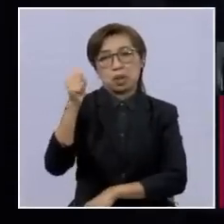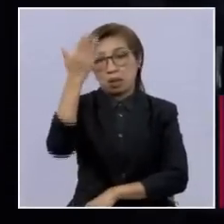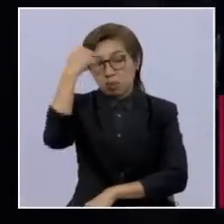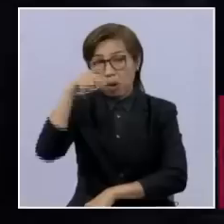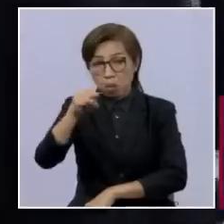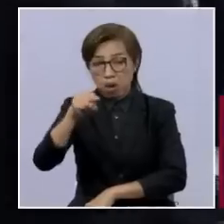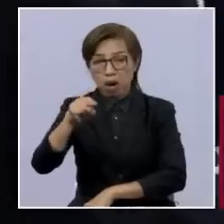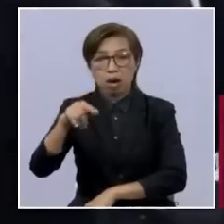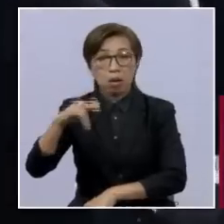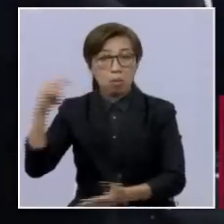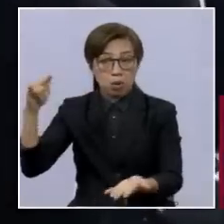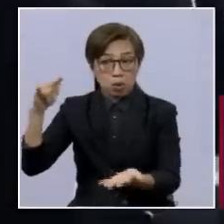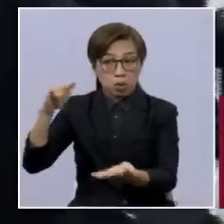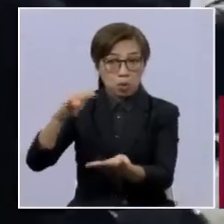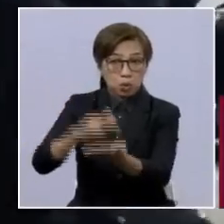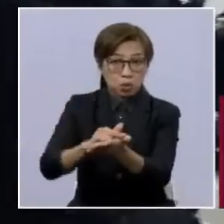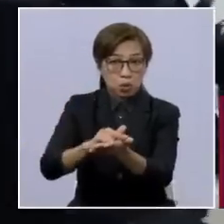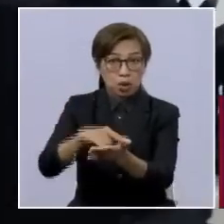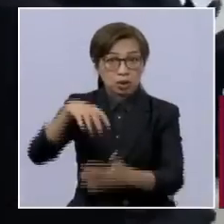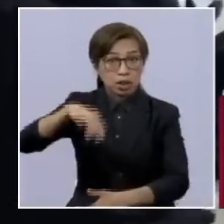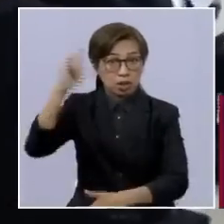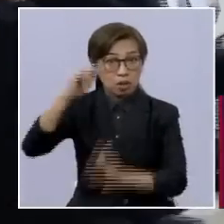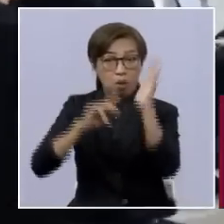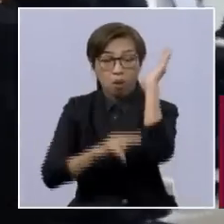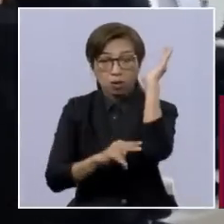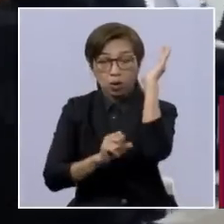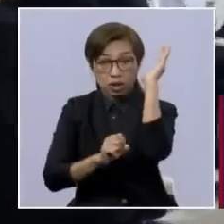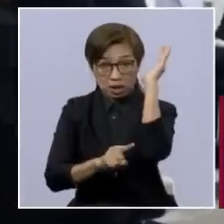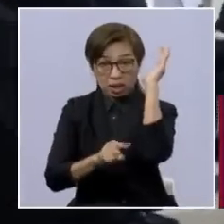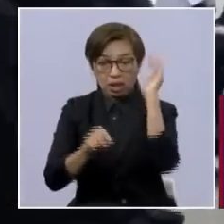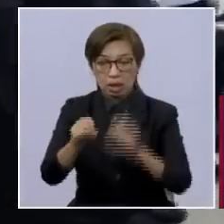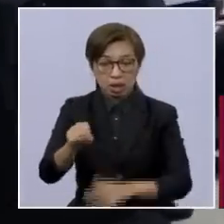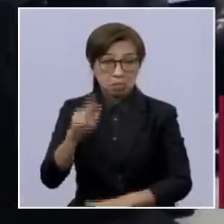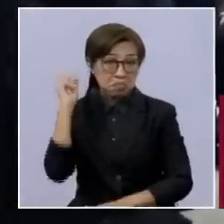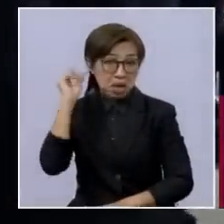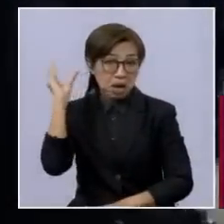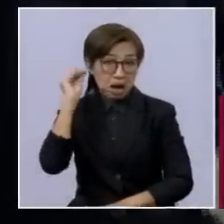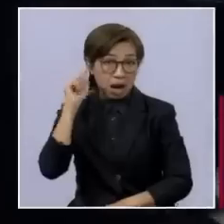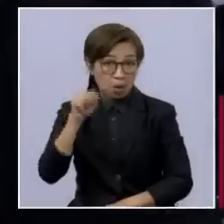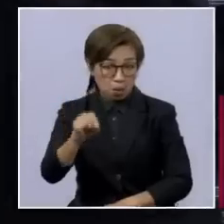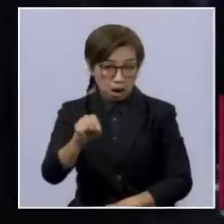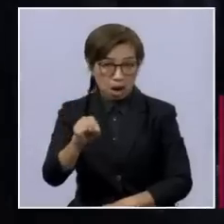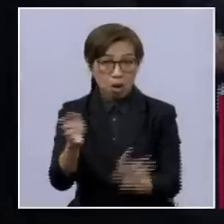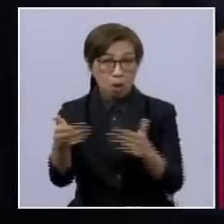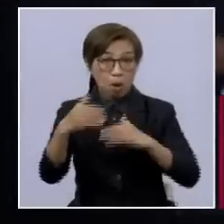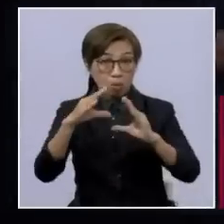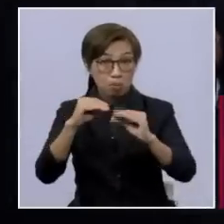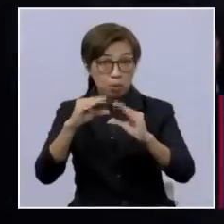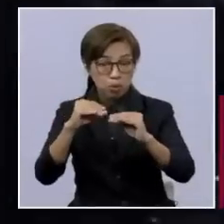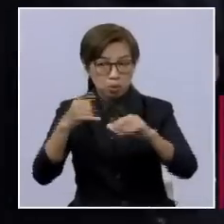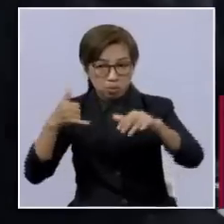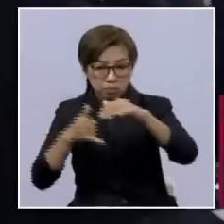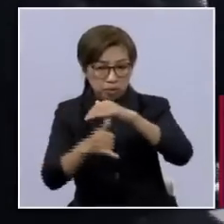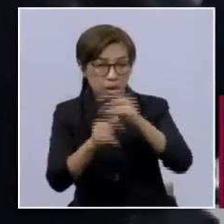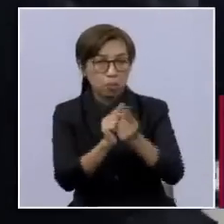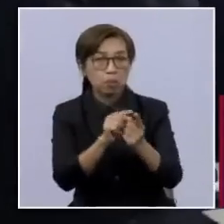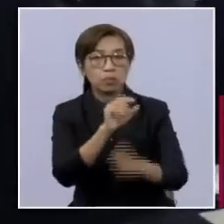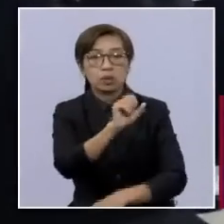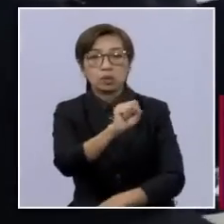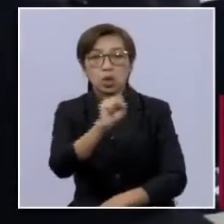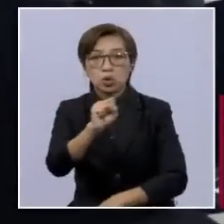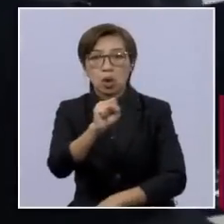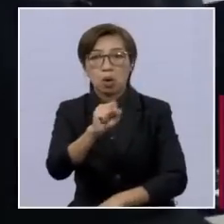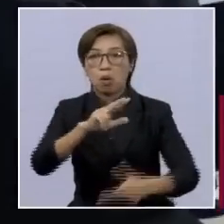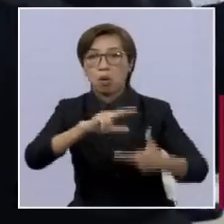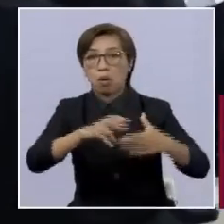งจอดนะฮะเครื่องบินน่ะที่สนามบินนครศรีธรรมราชเห็นว่ามีรายงานข่าวนะปิดห้องพูดคุยครับกับบรรดาส.ส.พลัง